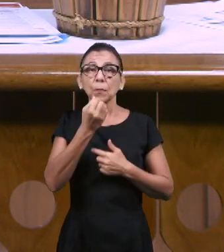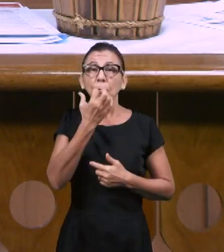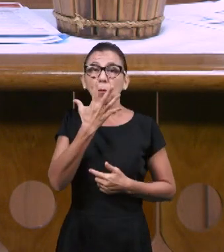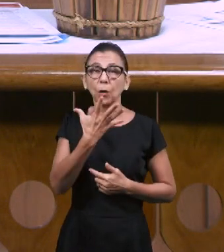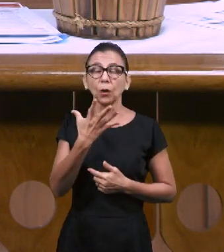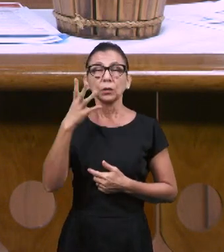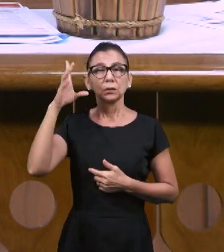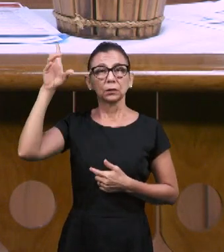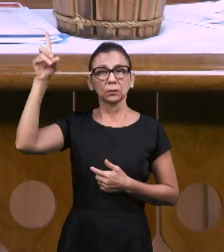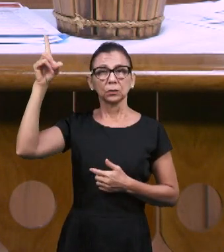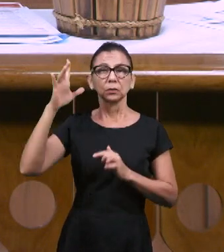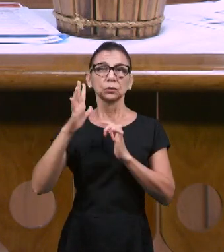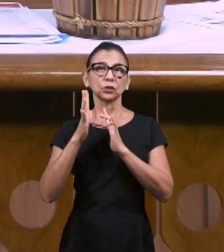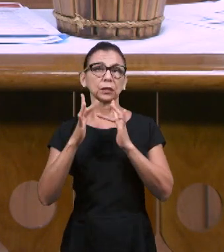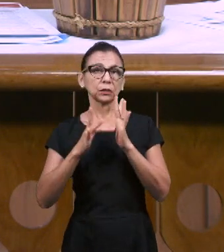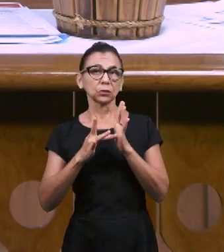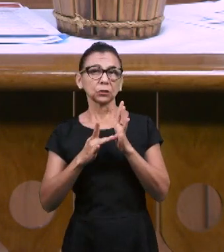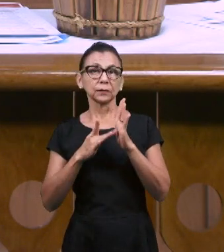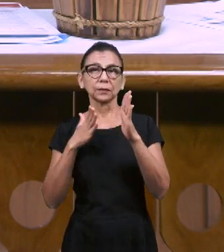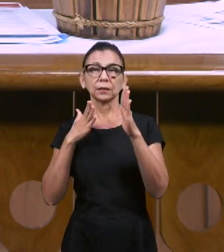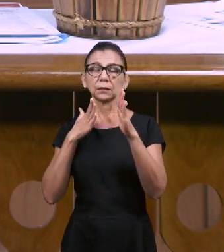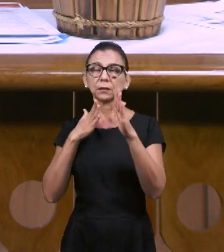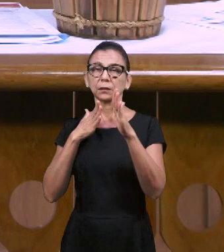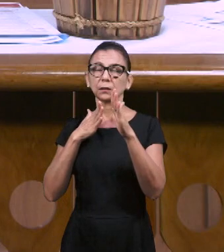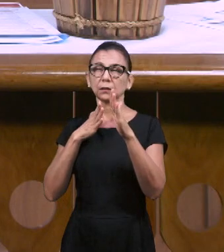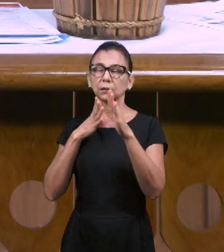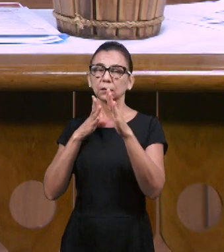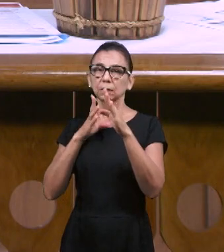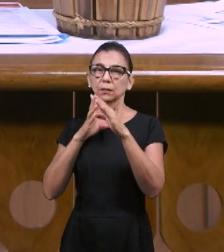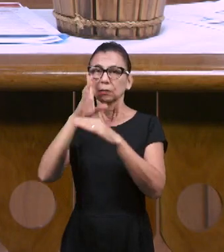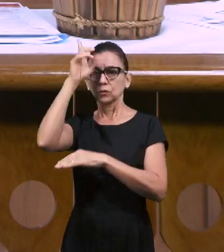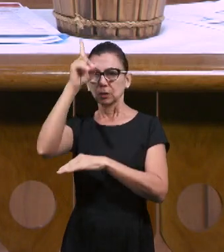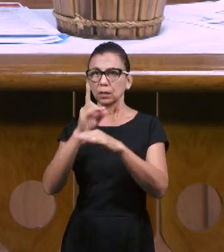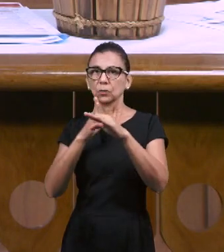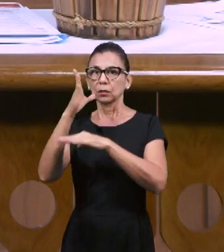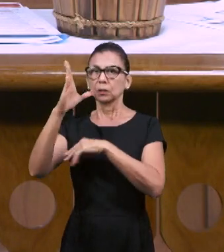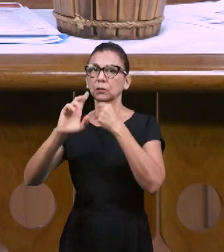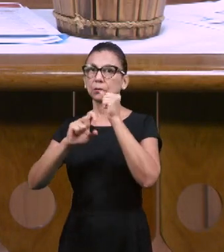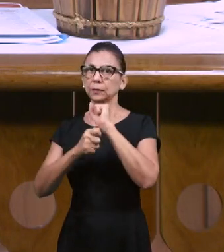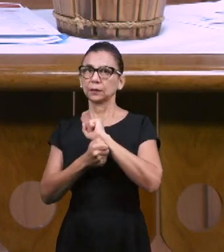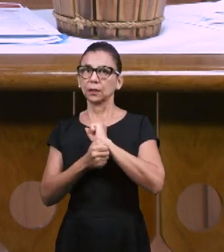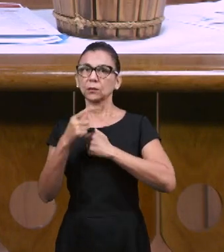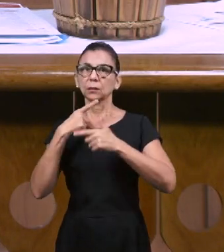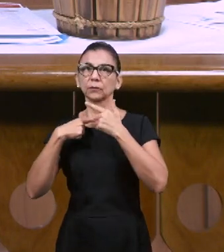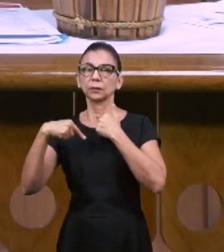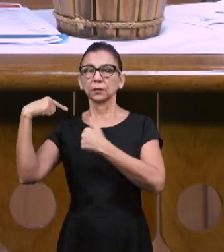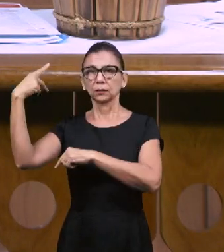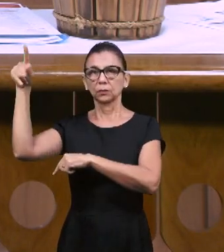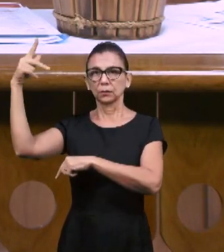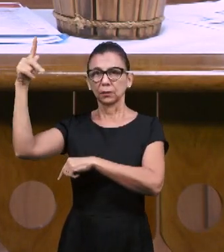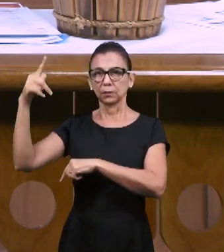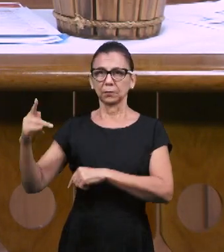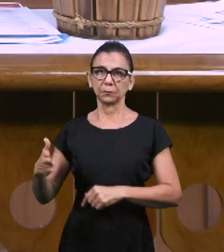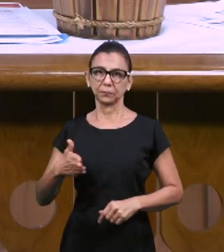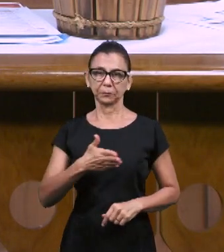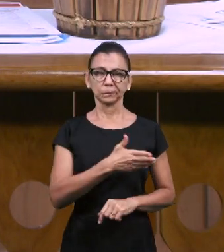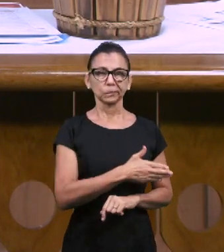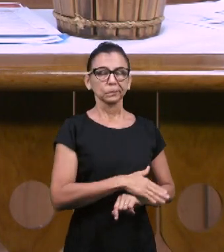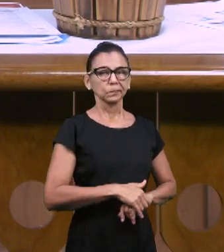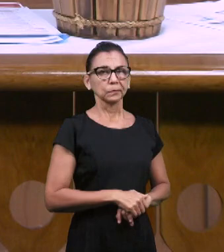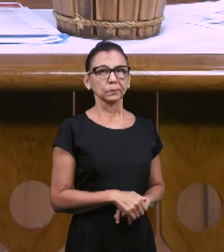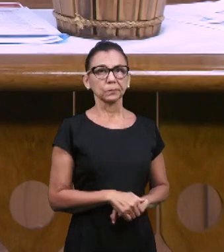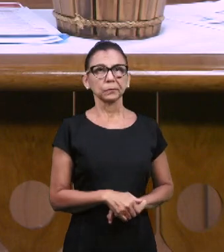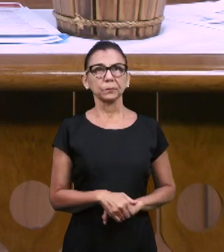sa volonté personnelle qu'il a mobilisée afin qu'on puisse entrer dans le mystère de sa volonté.